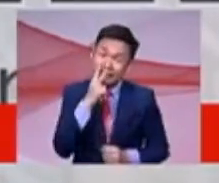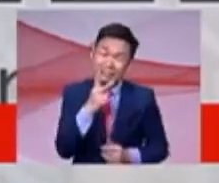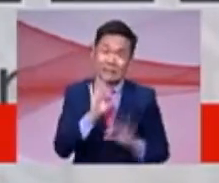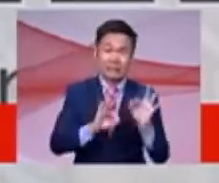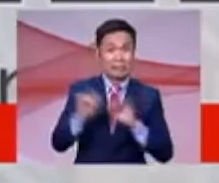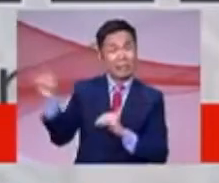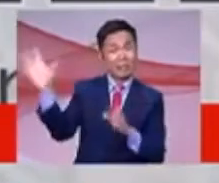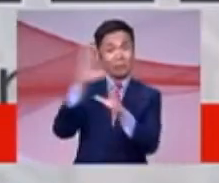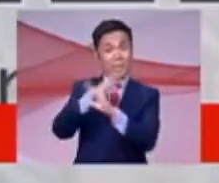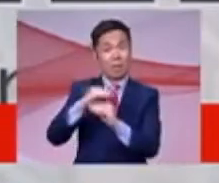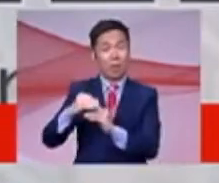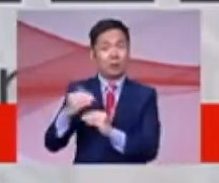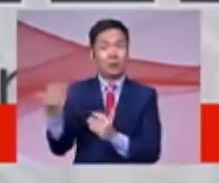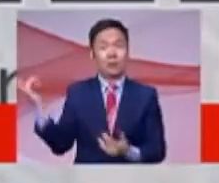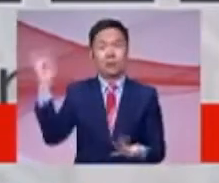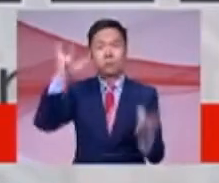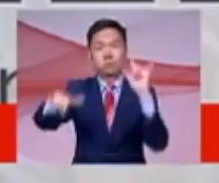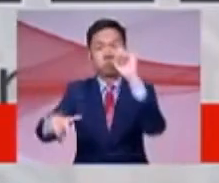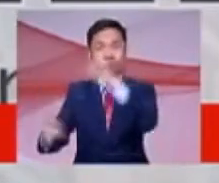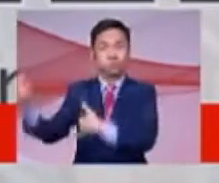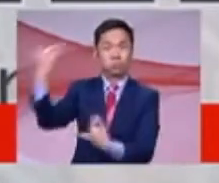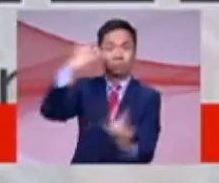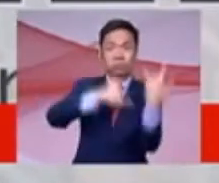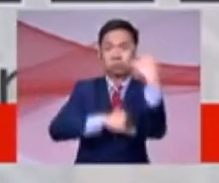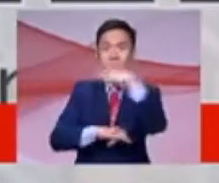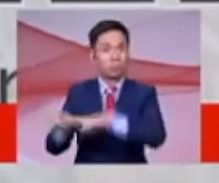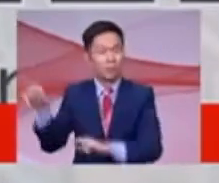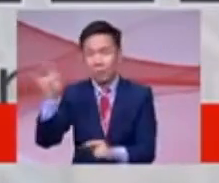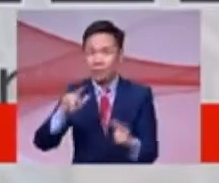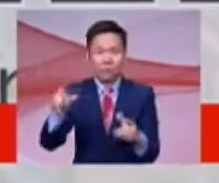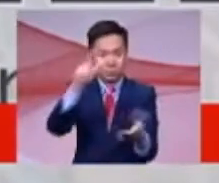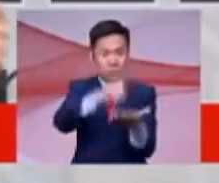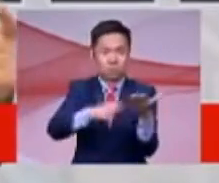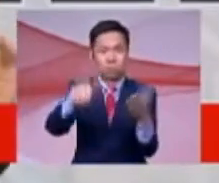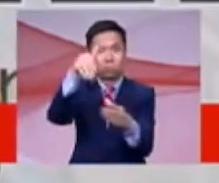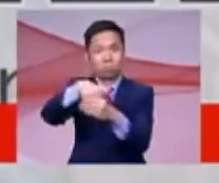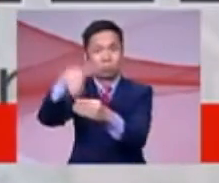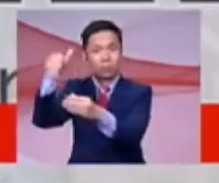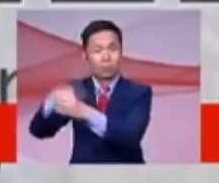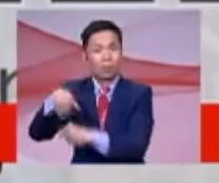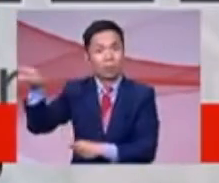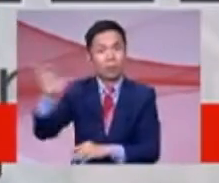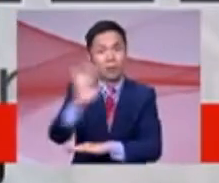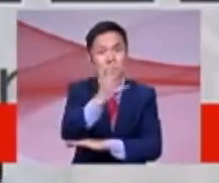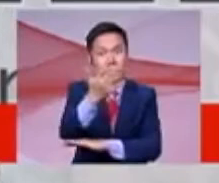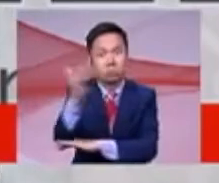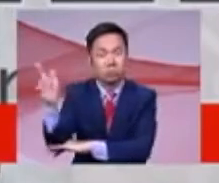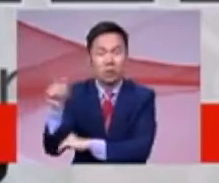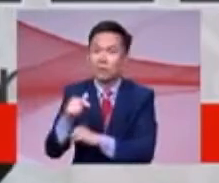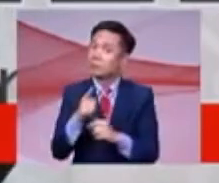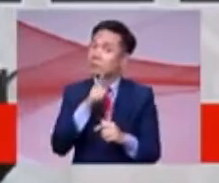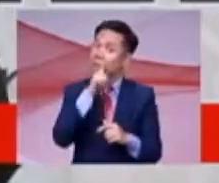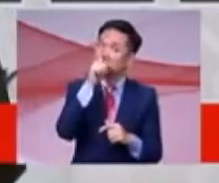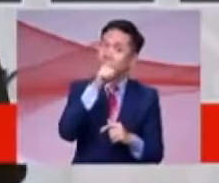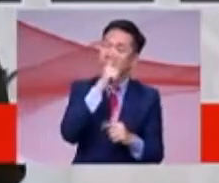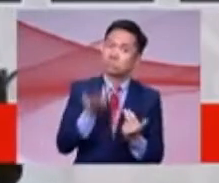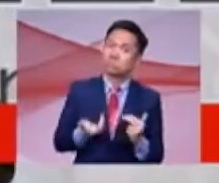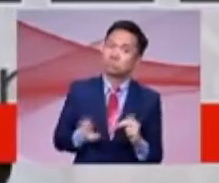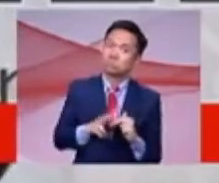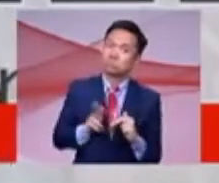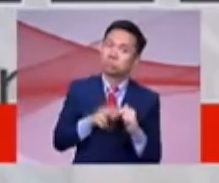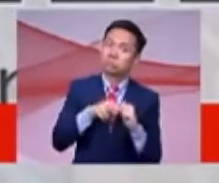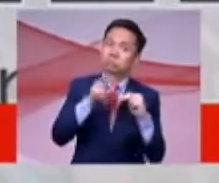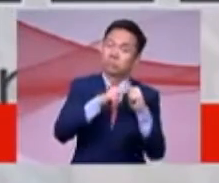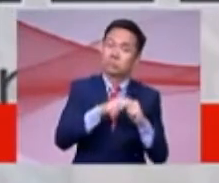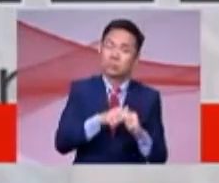orang Sarawak balik pada Sabah dan Semenanjung untuk mengundi di pendalaman, jadi jangkitan pasti akan berlaku. Inilah kebimbangan